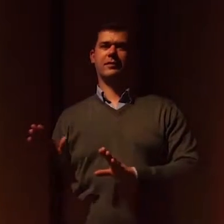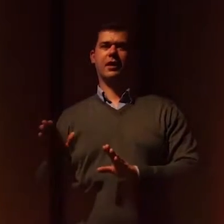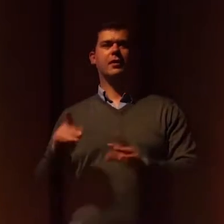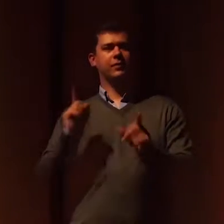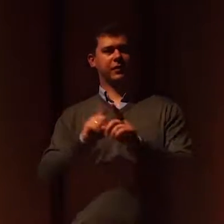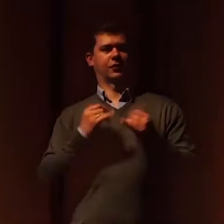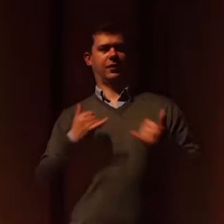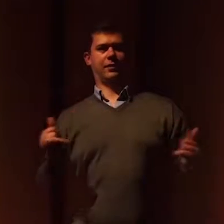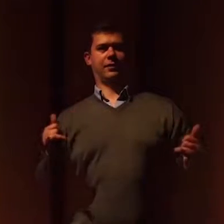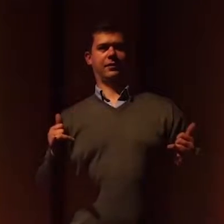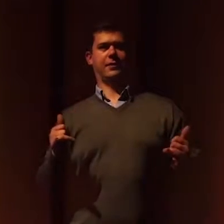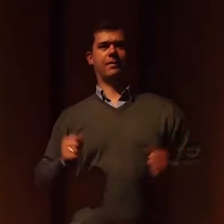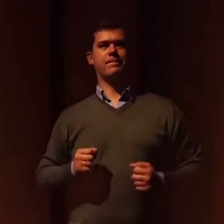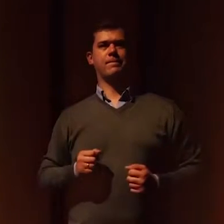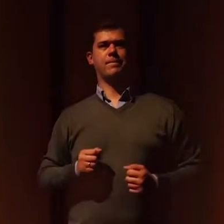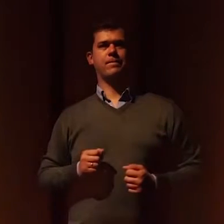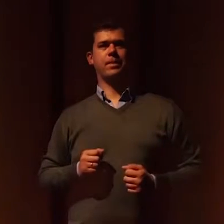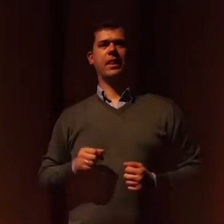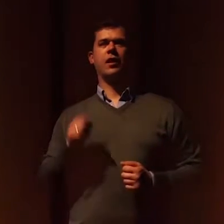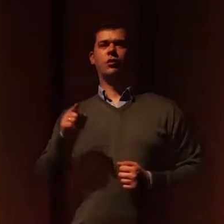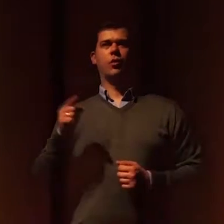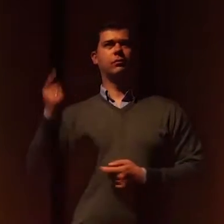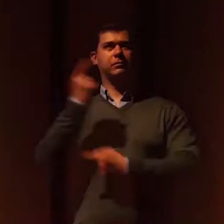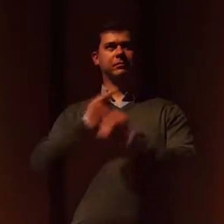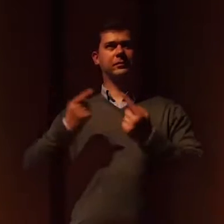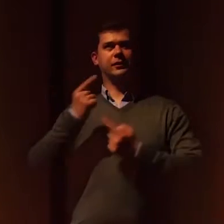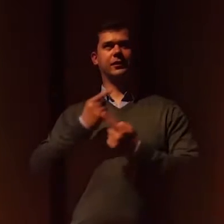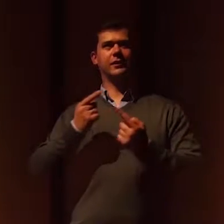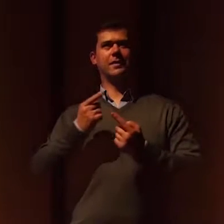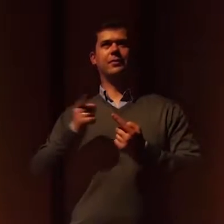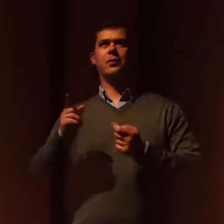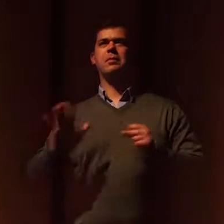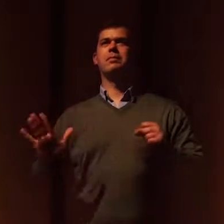i inne Oczywiście ta perspektywa